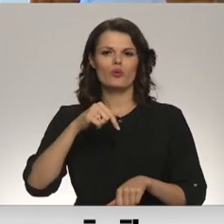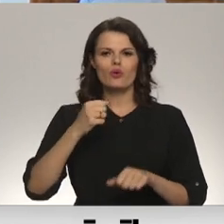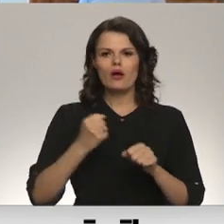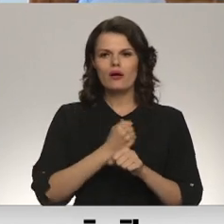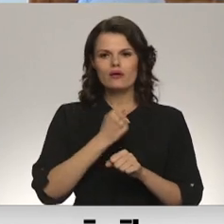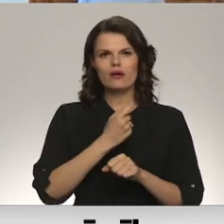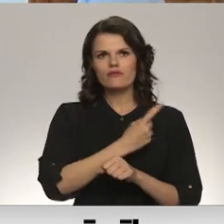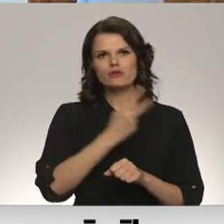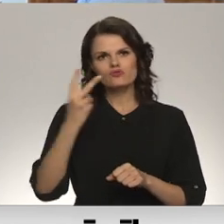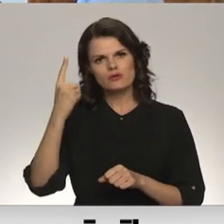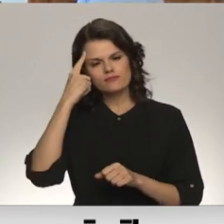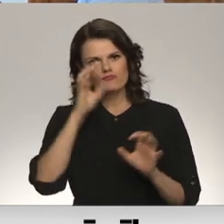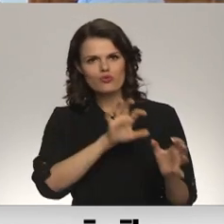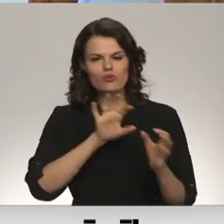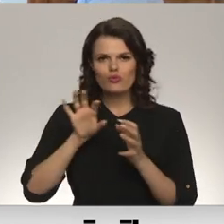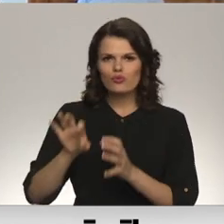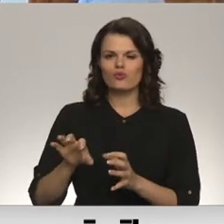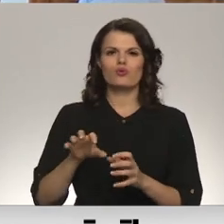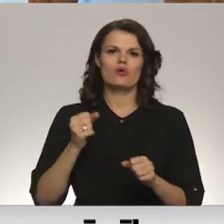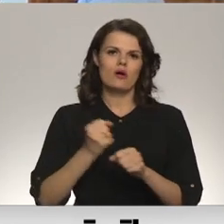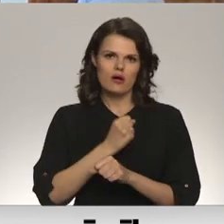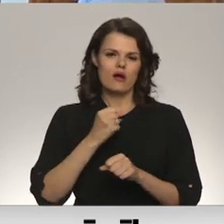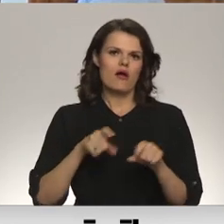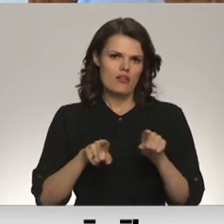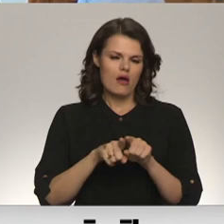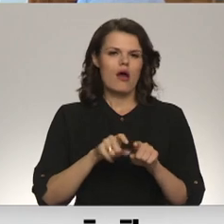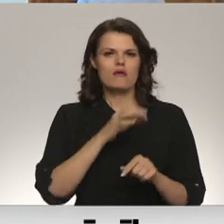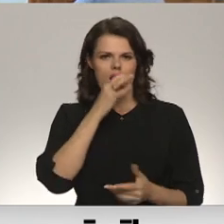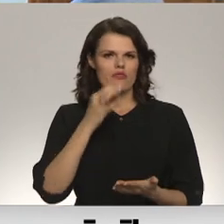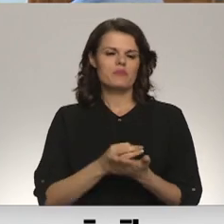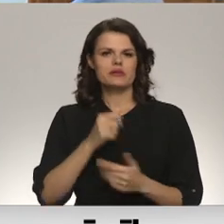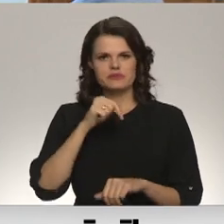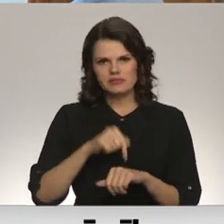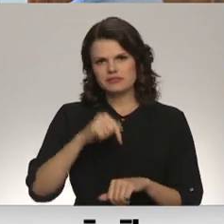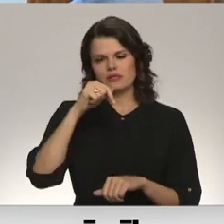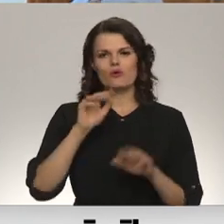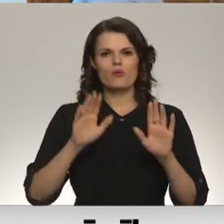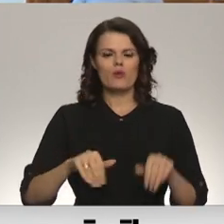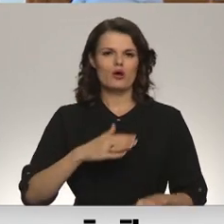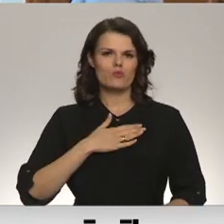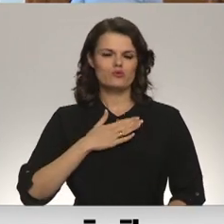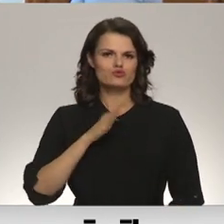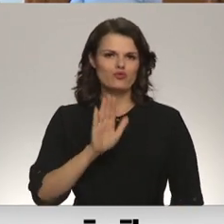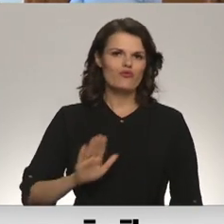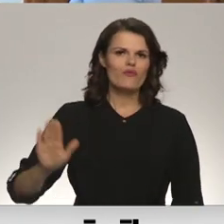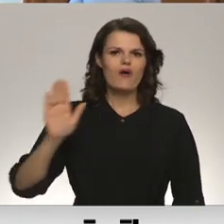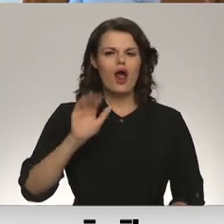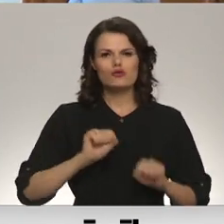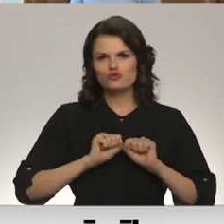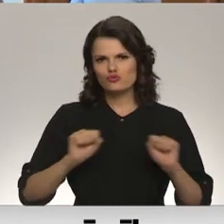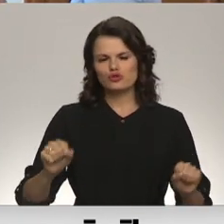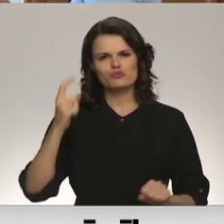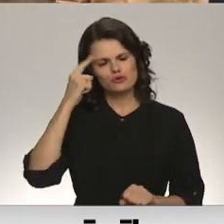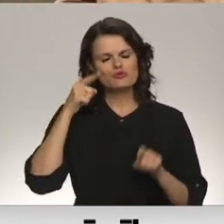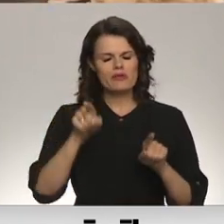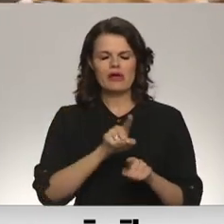gan vienam par otru, gan arī tās pašas atbildības sajūta par mūsu valsts drošību. Es domāju, ka tas ir